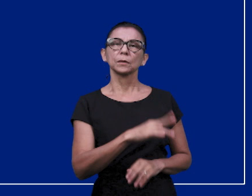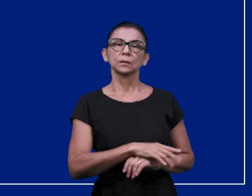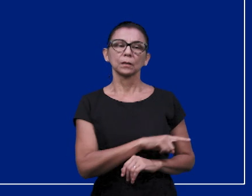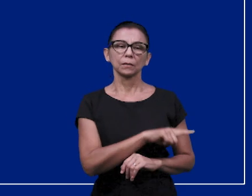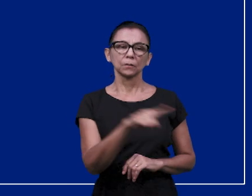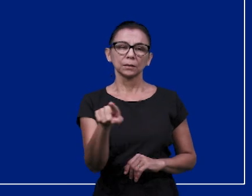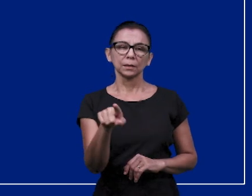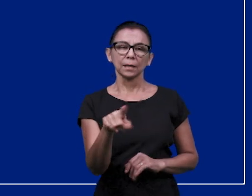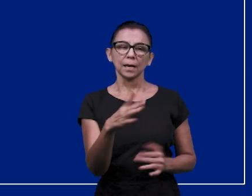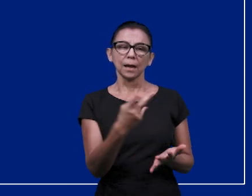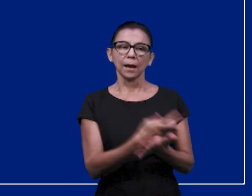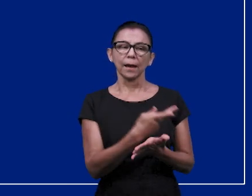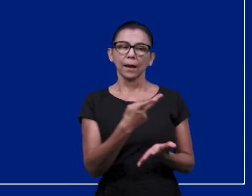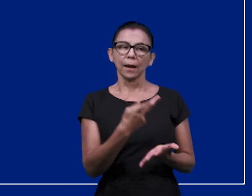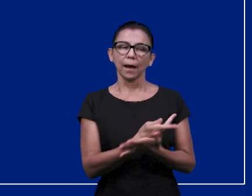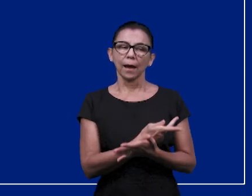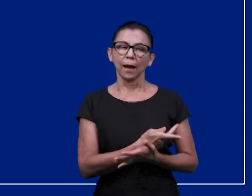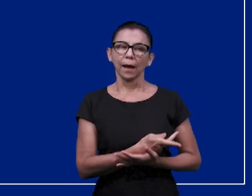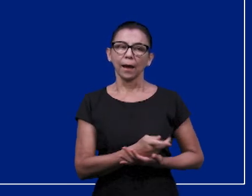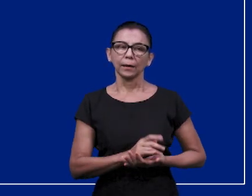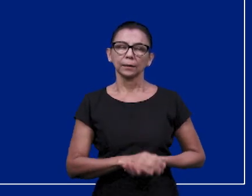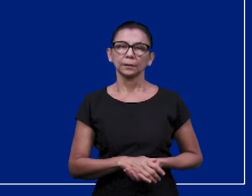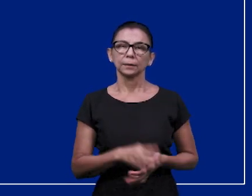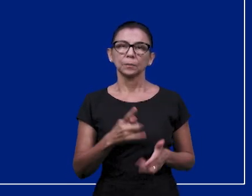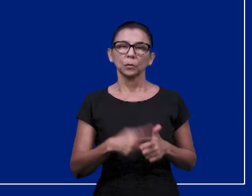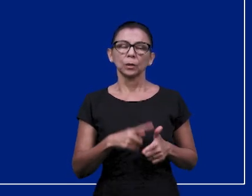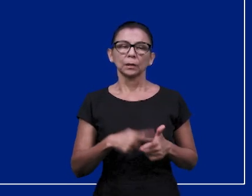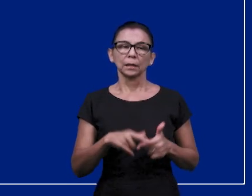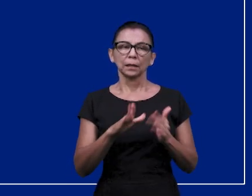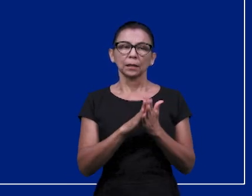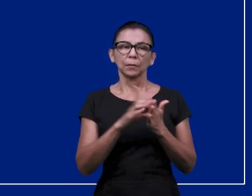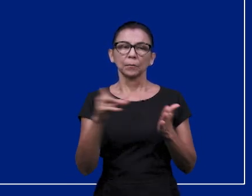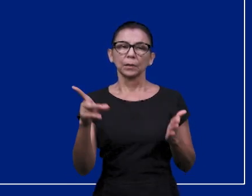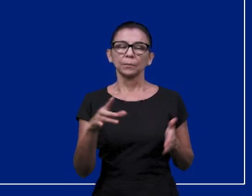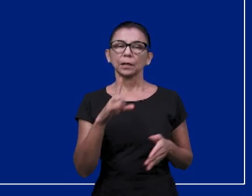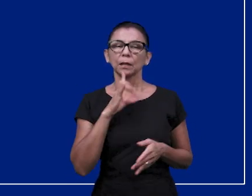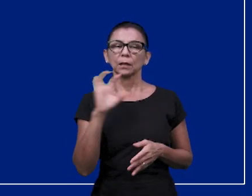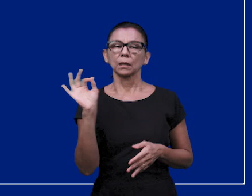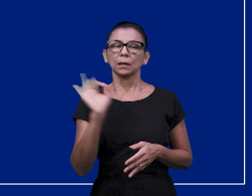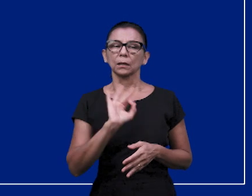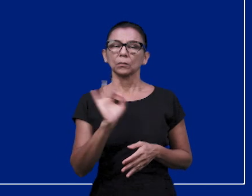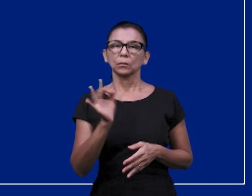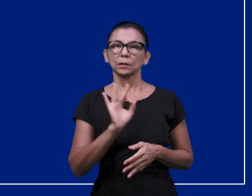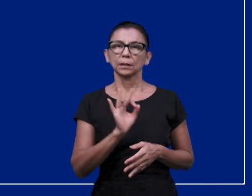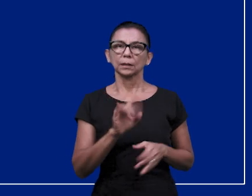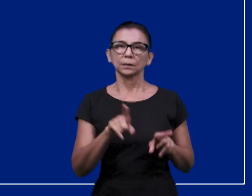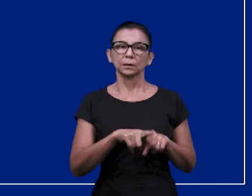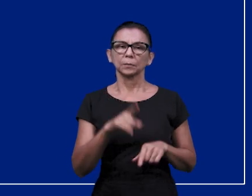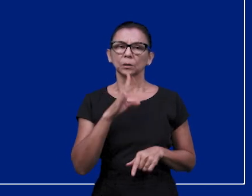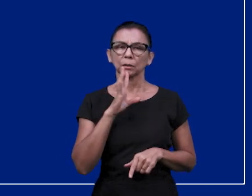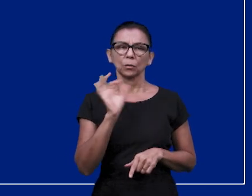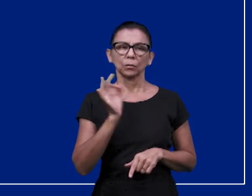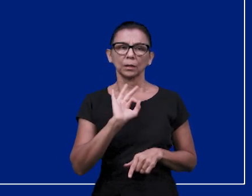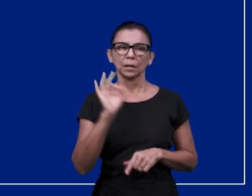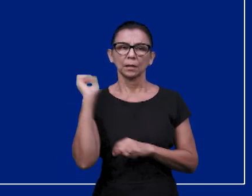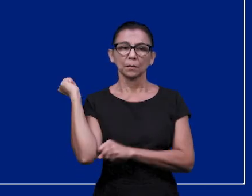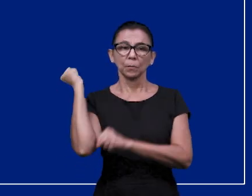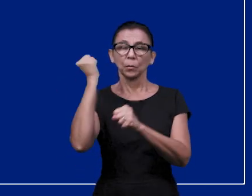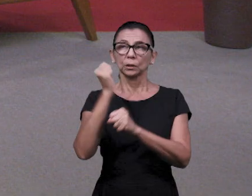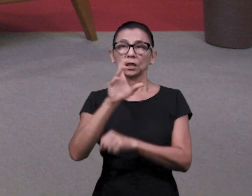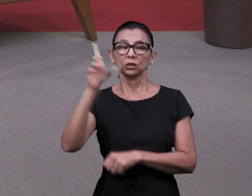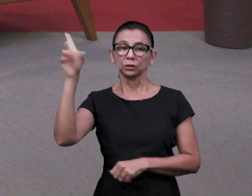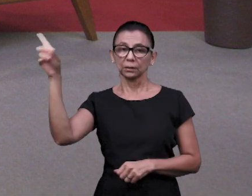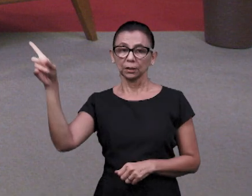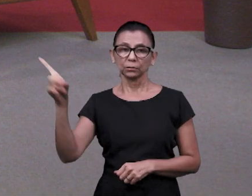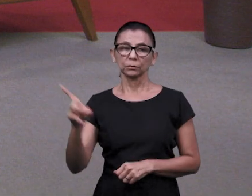leur a répondu en disant, vous faites des erreurs en ne connaissant pas les Écritures ni le pouvoir de Dieu. Connaître la